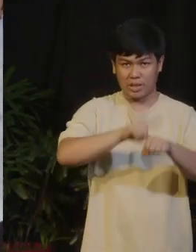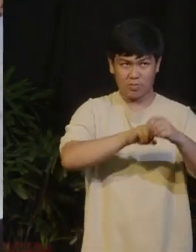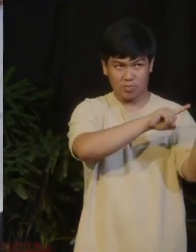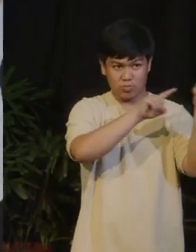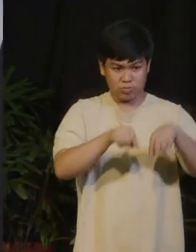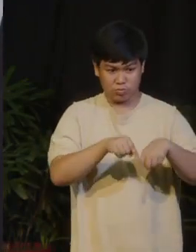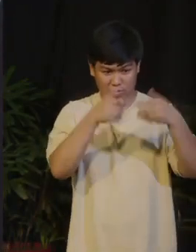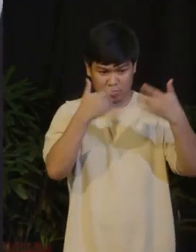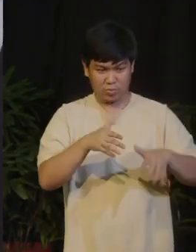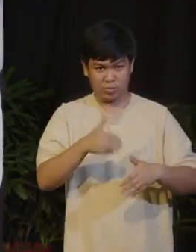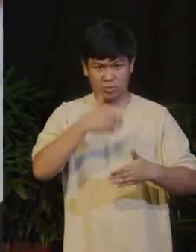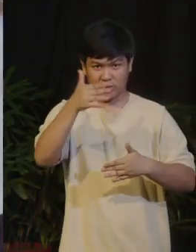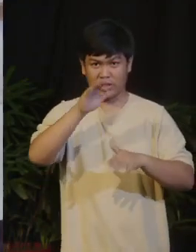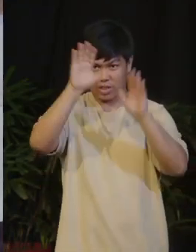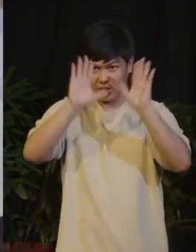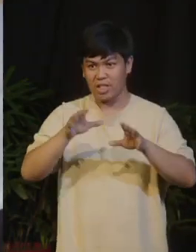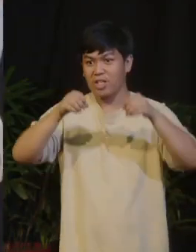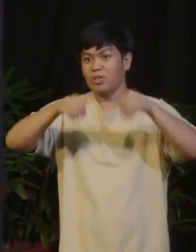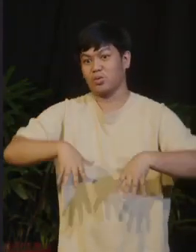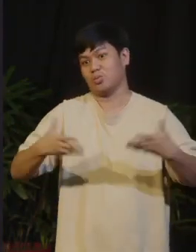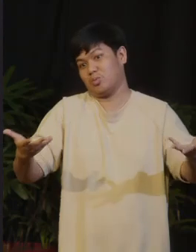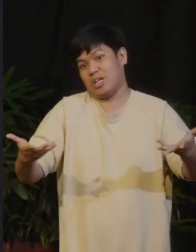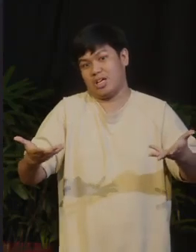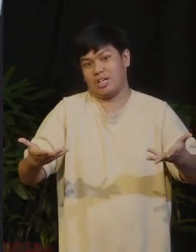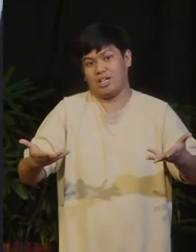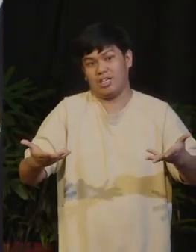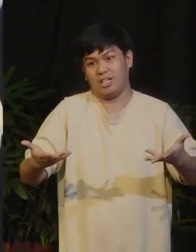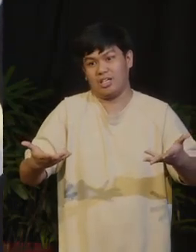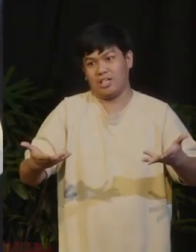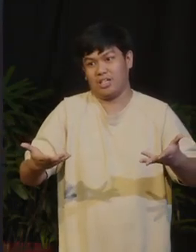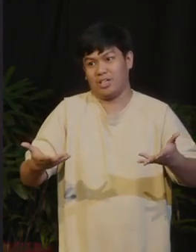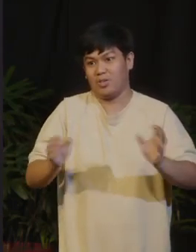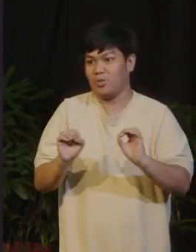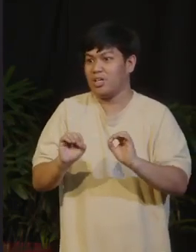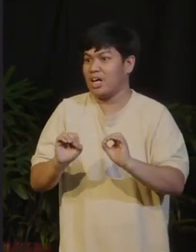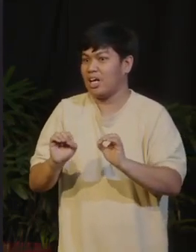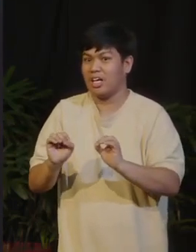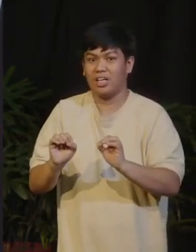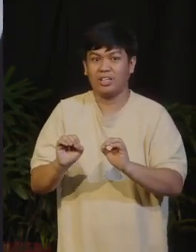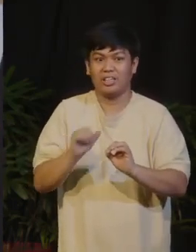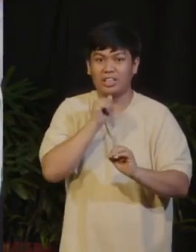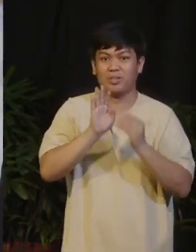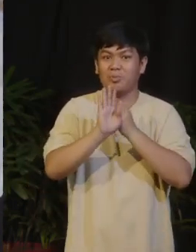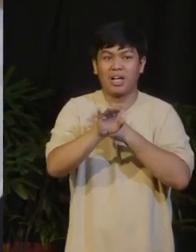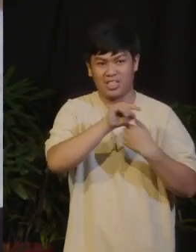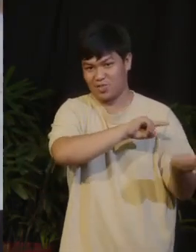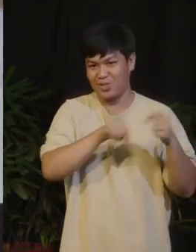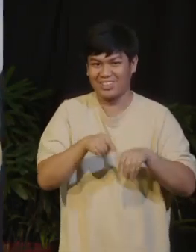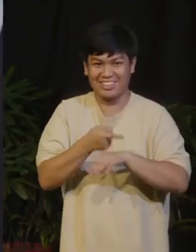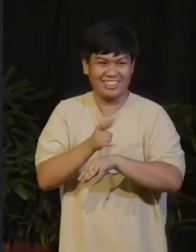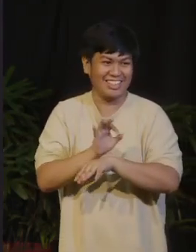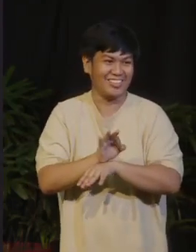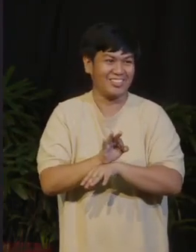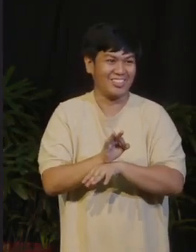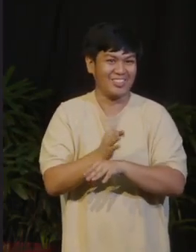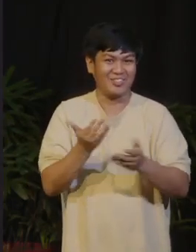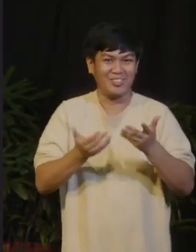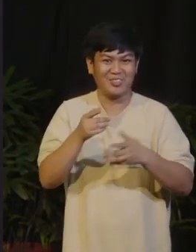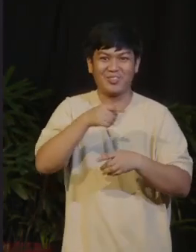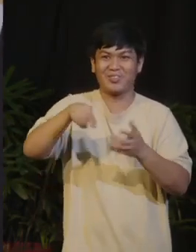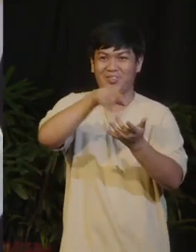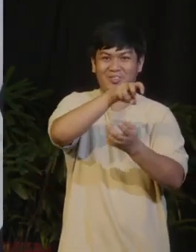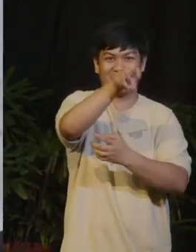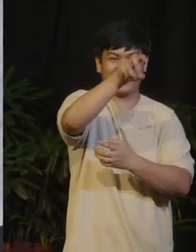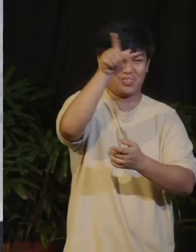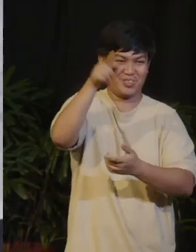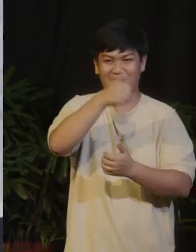kapatid, ang nagre-respond, nagkaka-interes sa mga bagay ng Diyos, sa gospel ng ating Panginoon. At yung